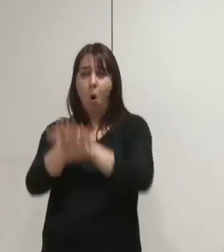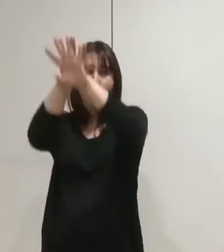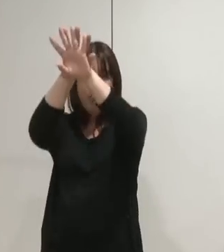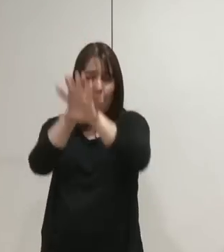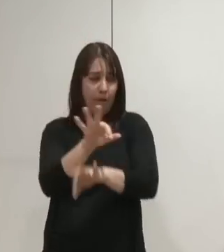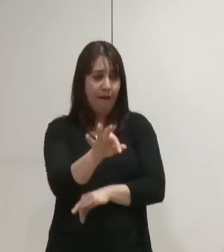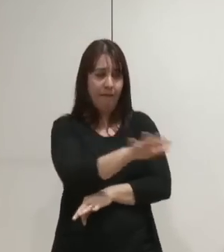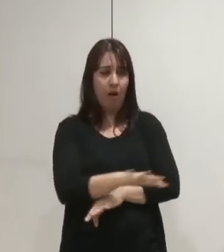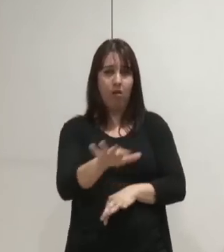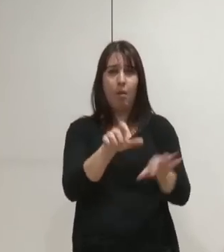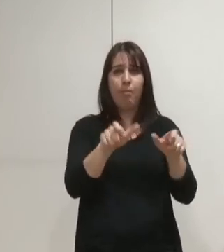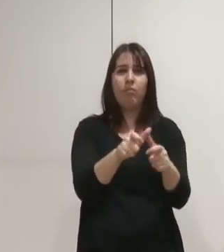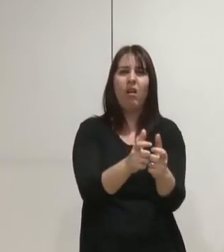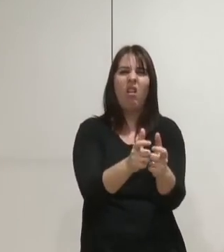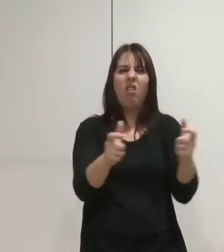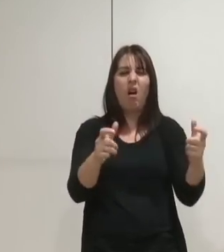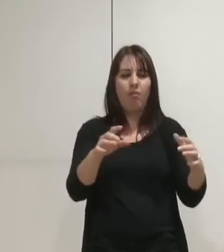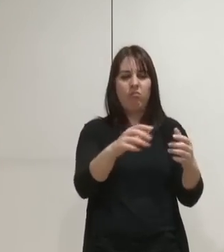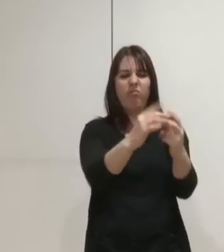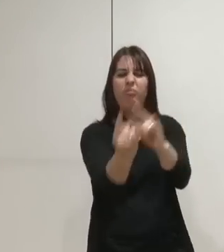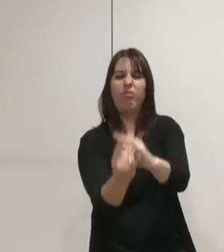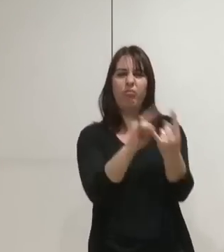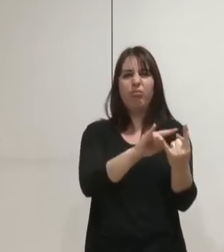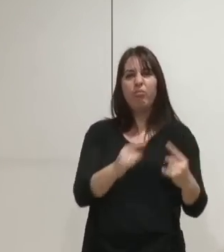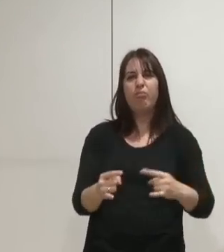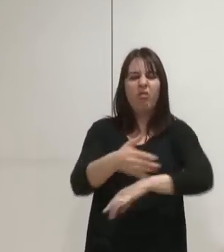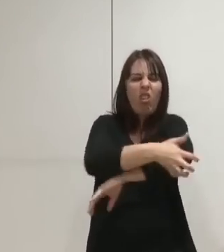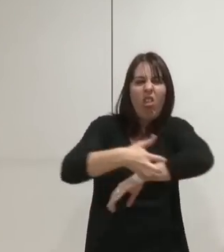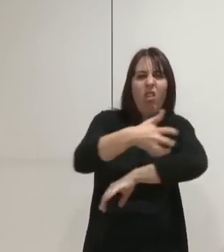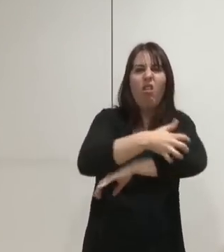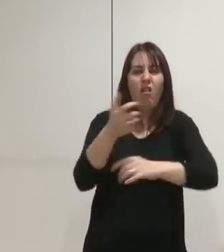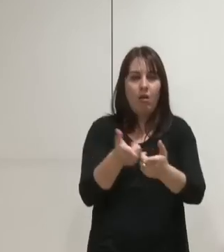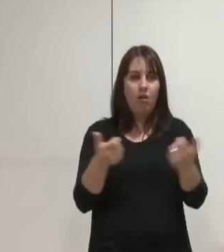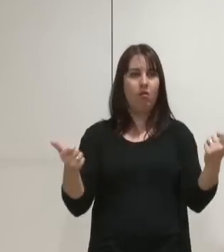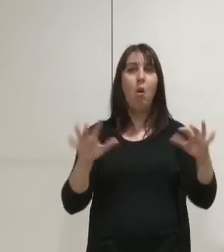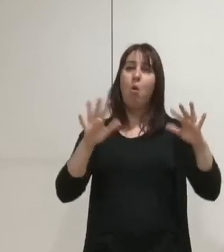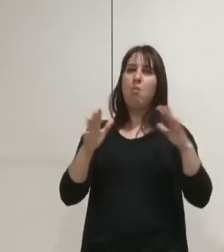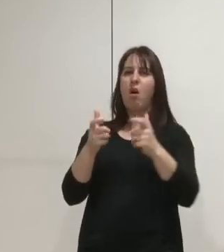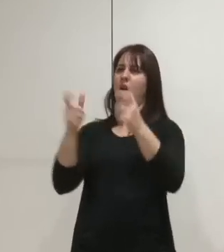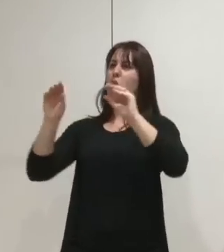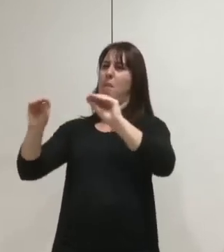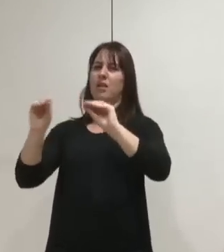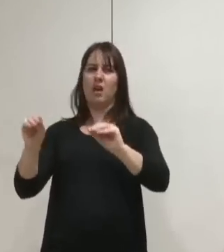parc des expositions qui est en direct avec nos zones commerciales quand vous voulez acheter une voiture quand vous voulez acheter un